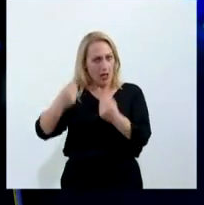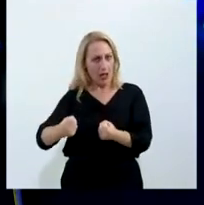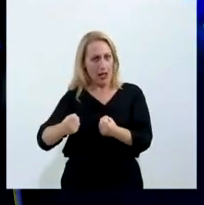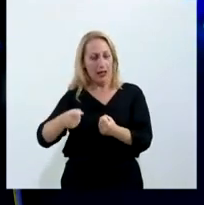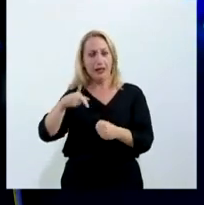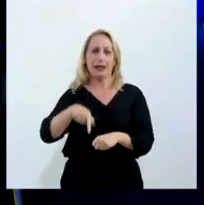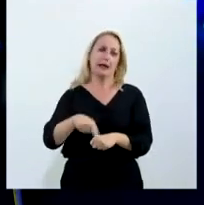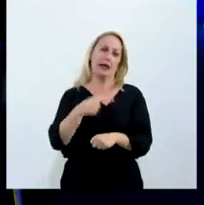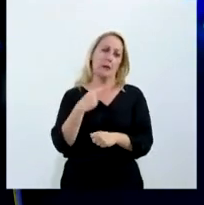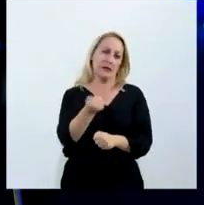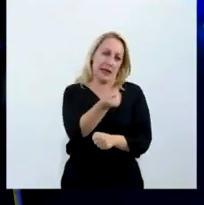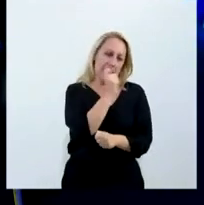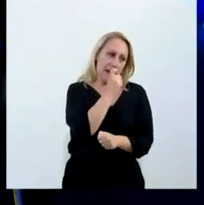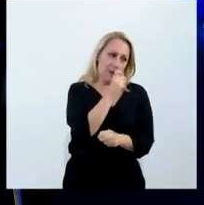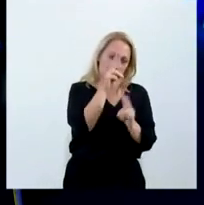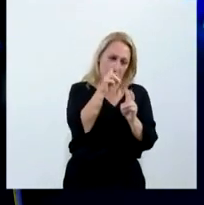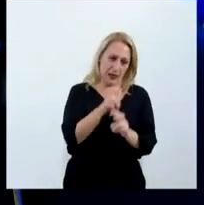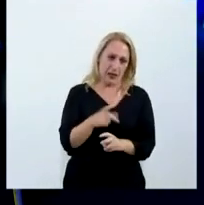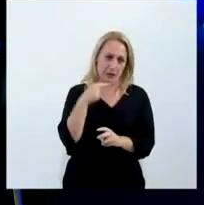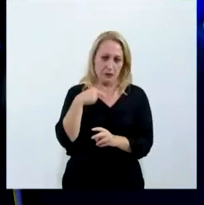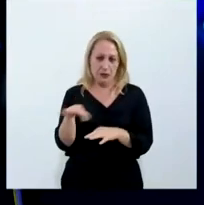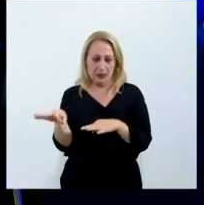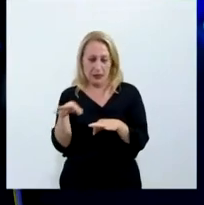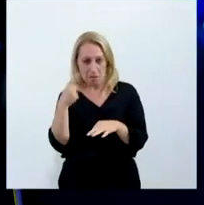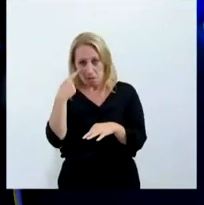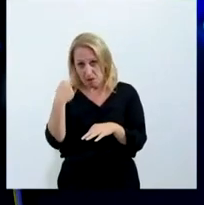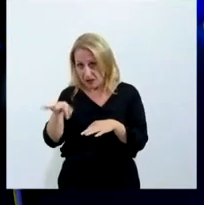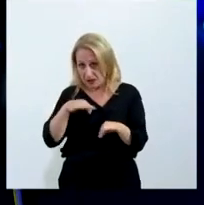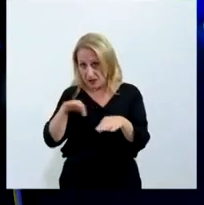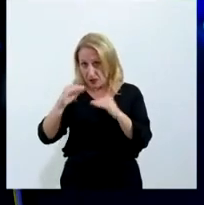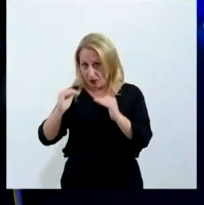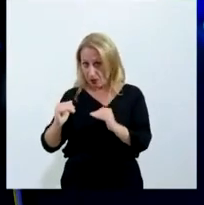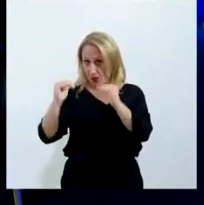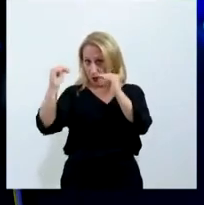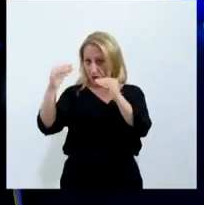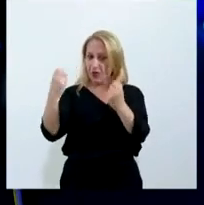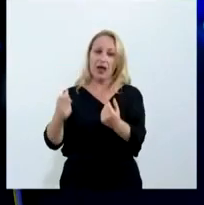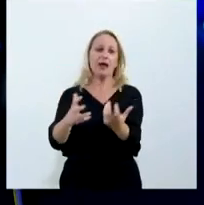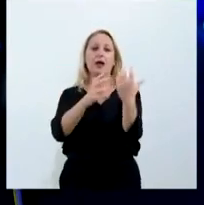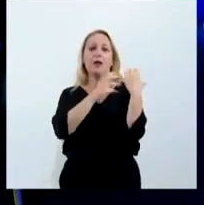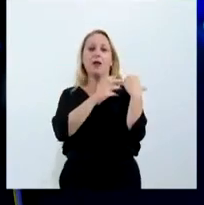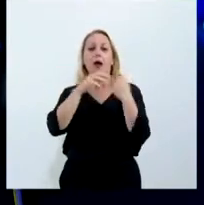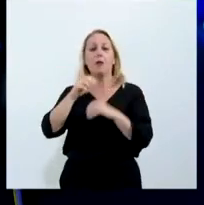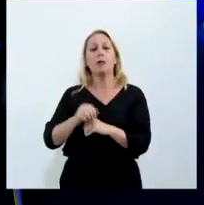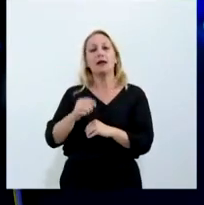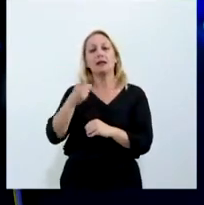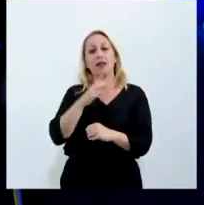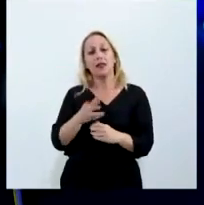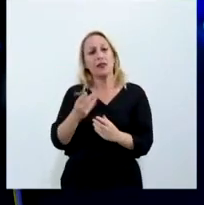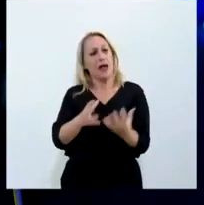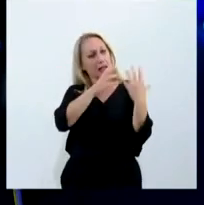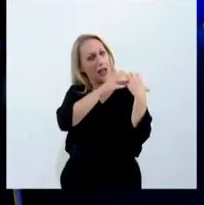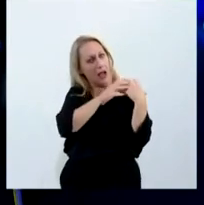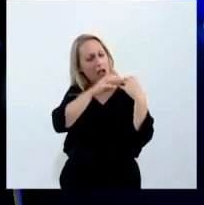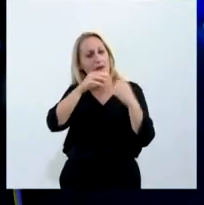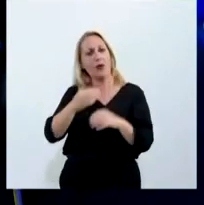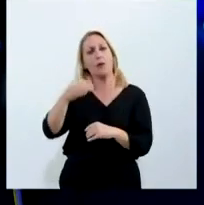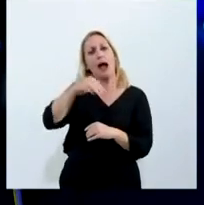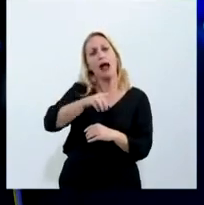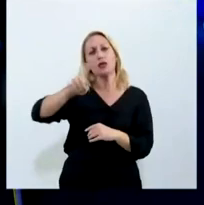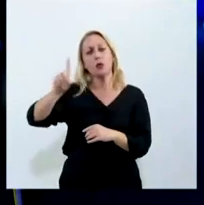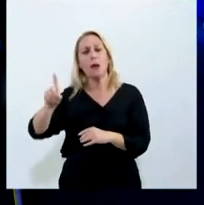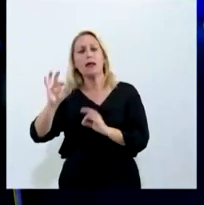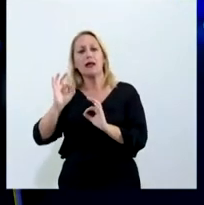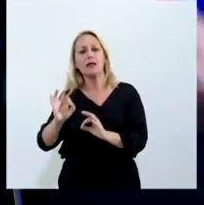ρεπορτάζ σχεδιάζεται να το αναβαθμίσετε με την ευθύνη του Μιχάλη του Μπεκίρη. Είναι έτσι?